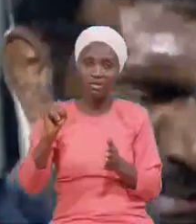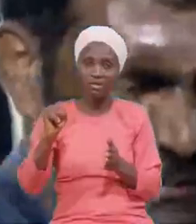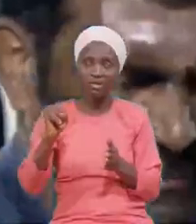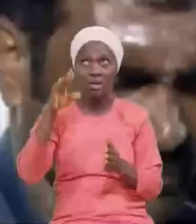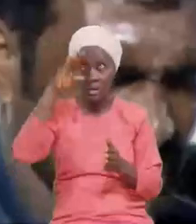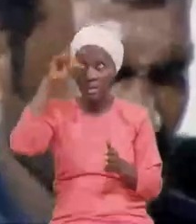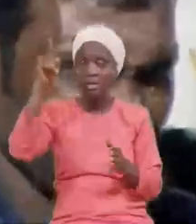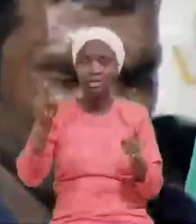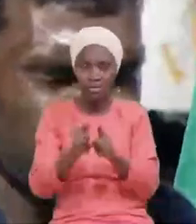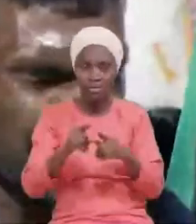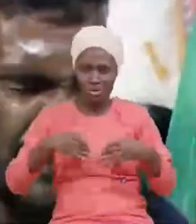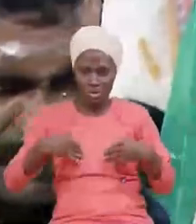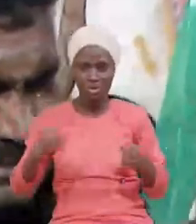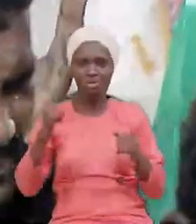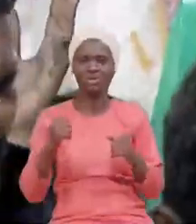guérit.